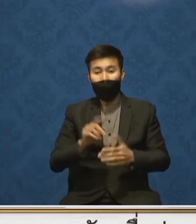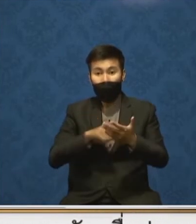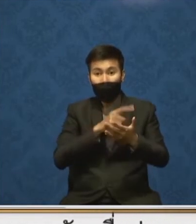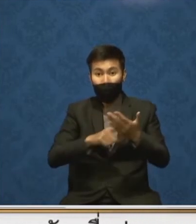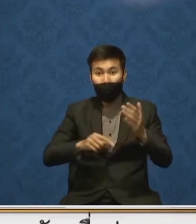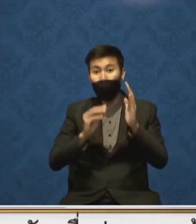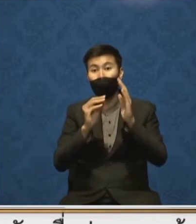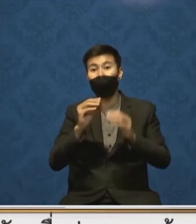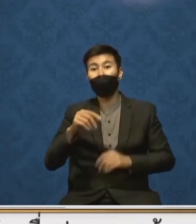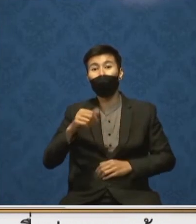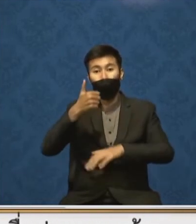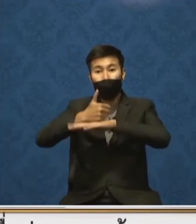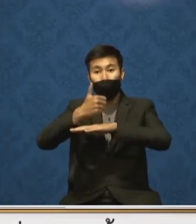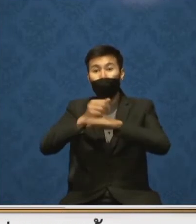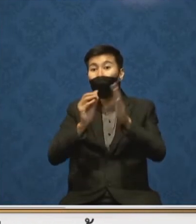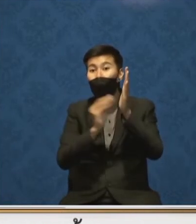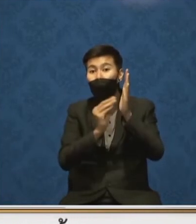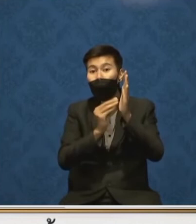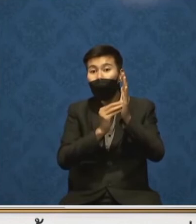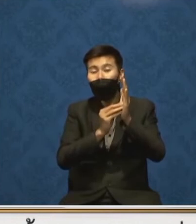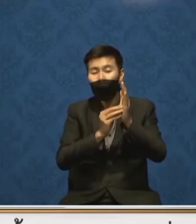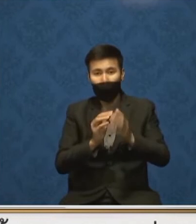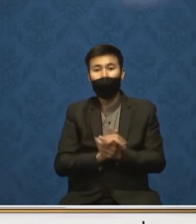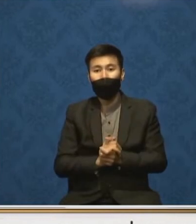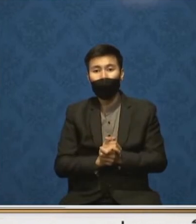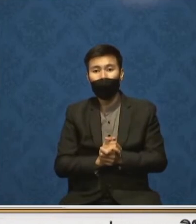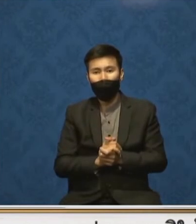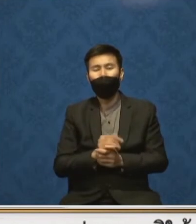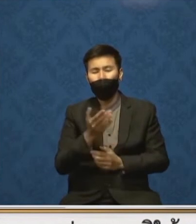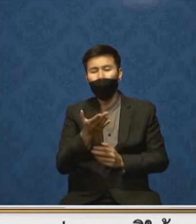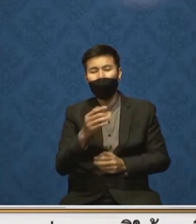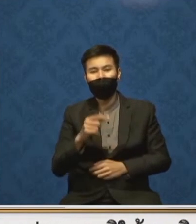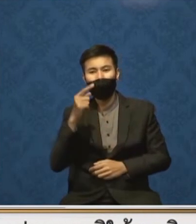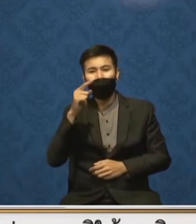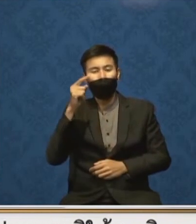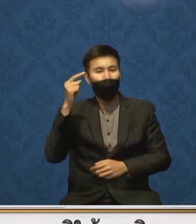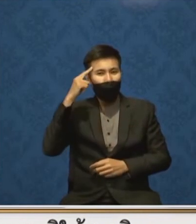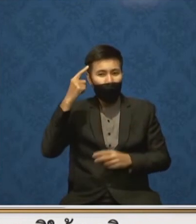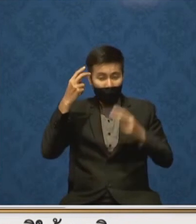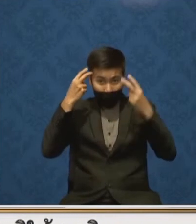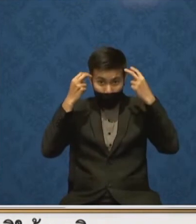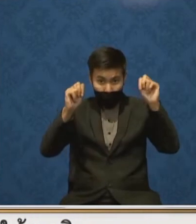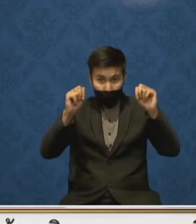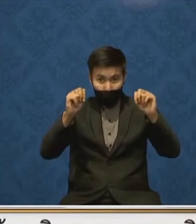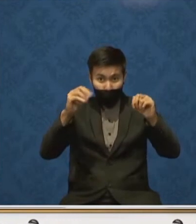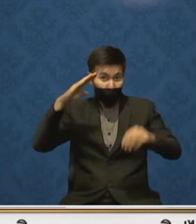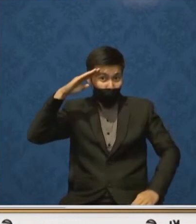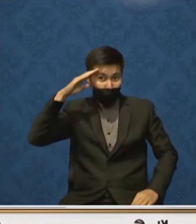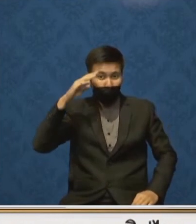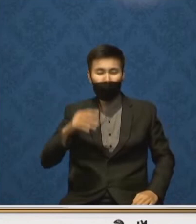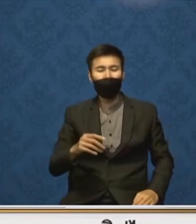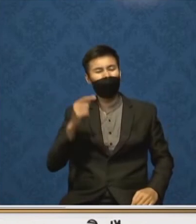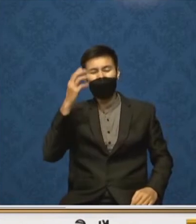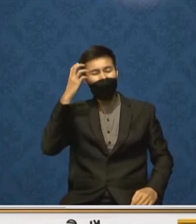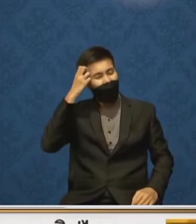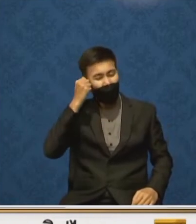กแค่ไหนขอให้ท่านอายกดารมนตรี อย่าเป็กงวลค่ะถ้าท่านมั่นใจ วาส่งททานทำมาั้ถูกต้องชอ